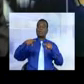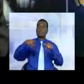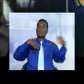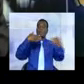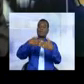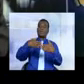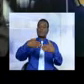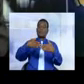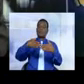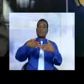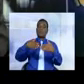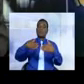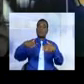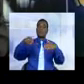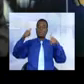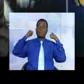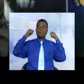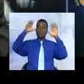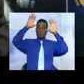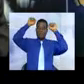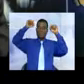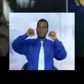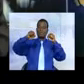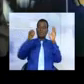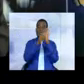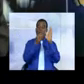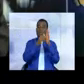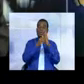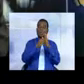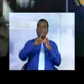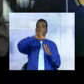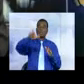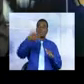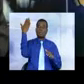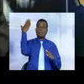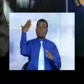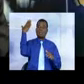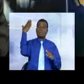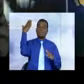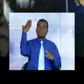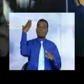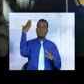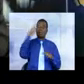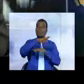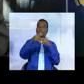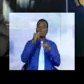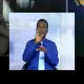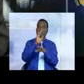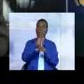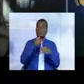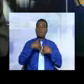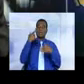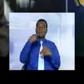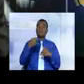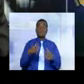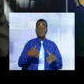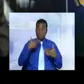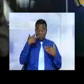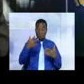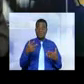l'arrivée de Son Excellence Monsieur le Président Alassane Ouattara. Lundi dernier, toute la Côte d'Ivoire a été